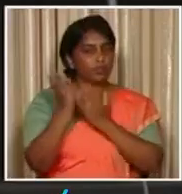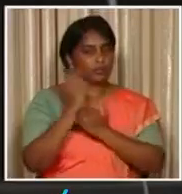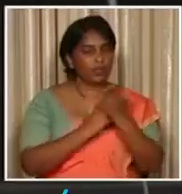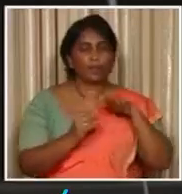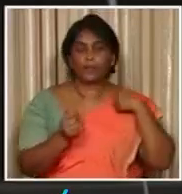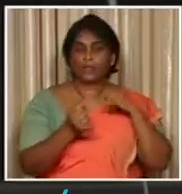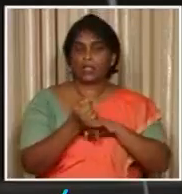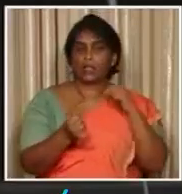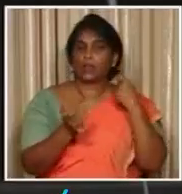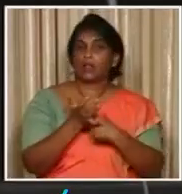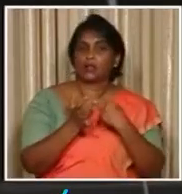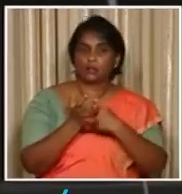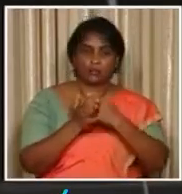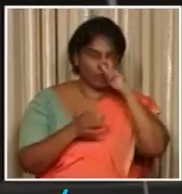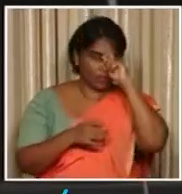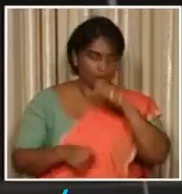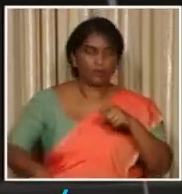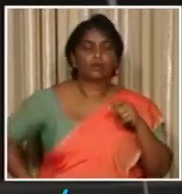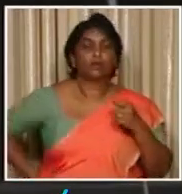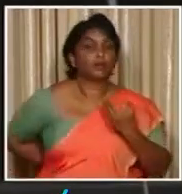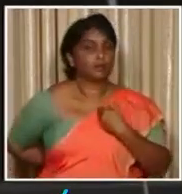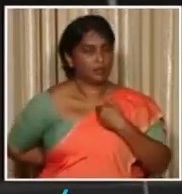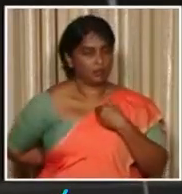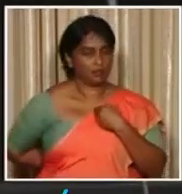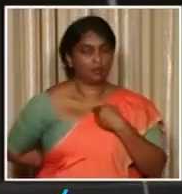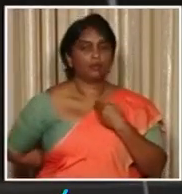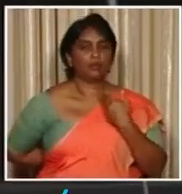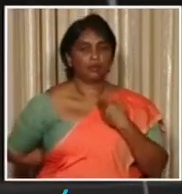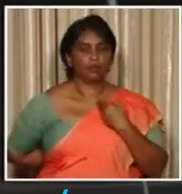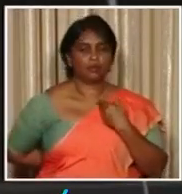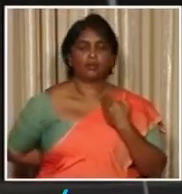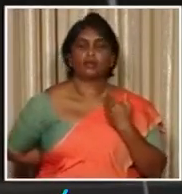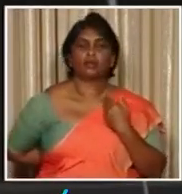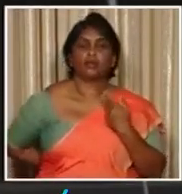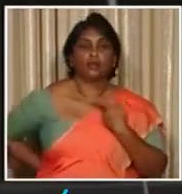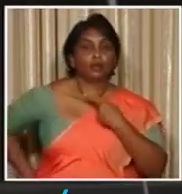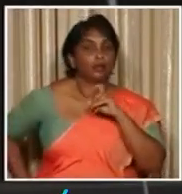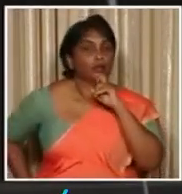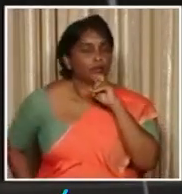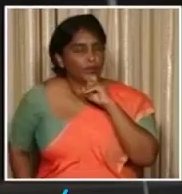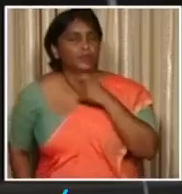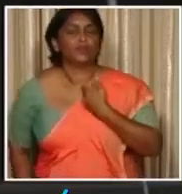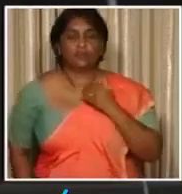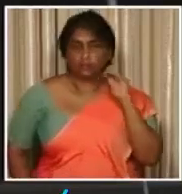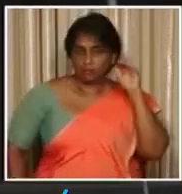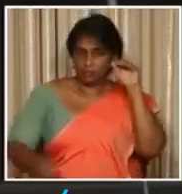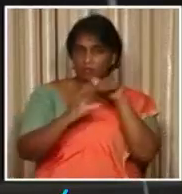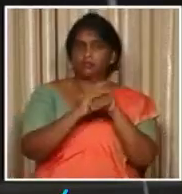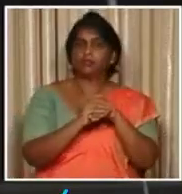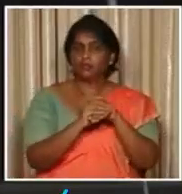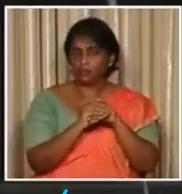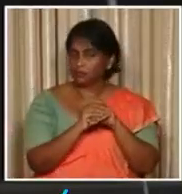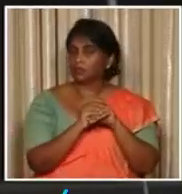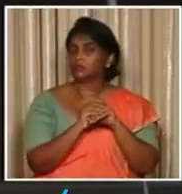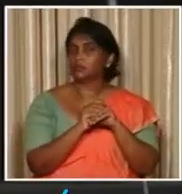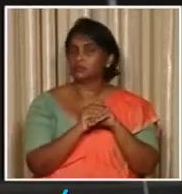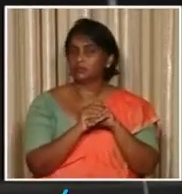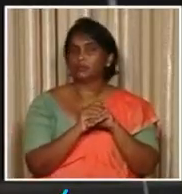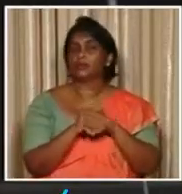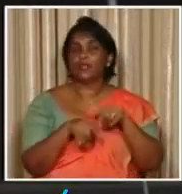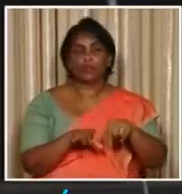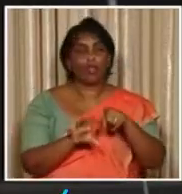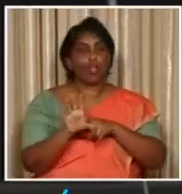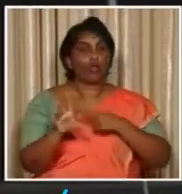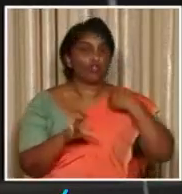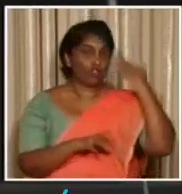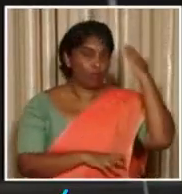tu ma, apik Ranjit Mandumar narmet tu ma, mama, apik family karuan hati te, apik radhi karni te kia, me aurud di